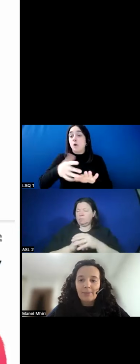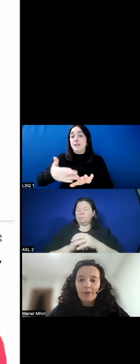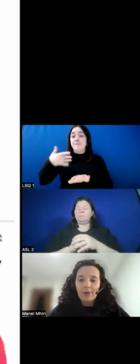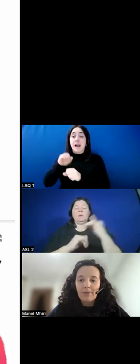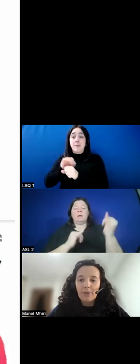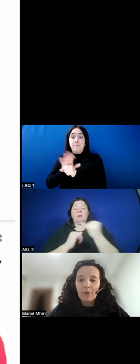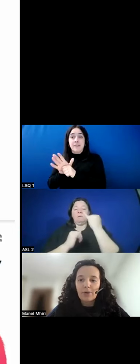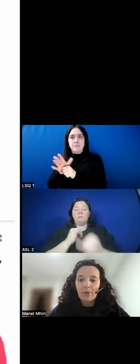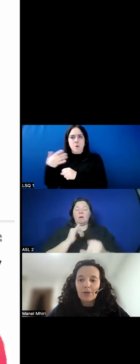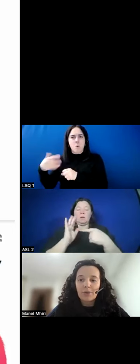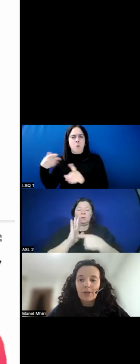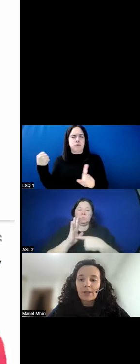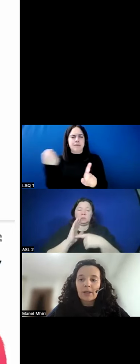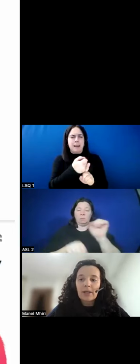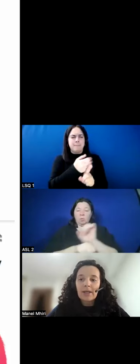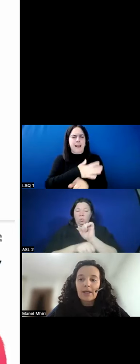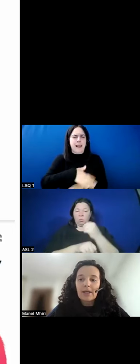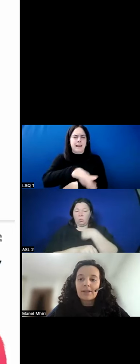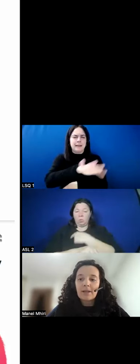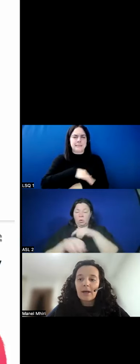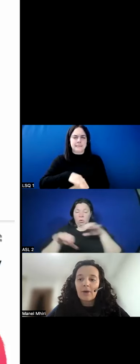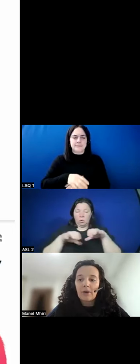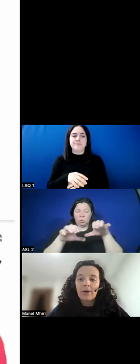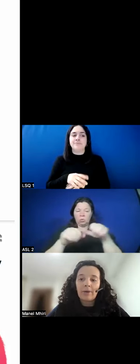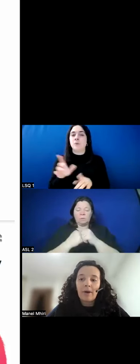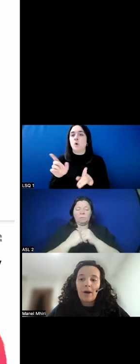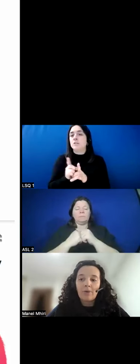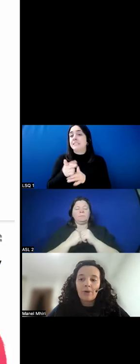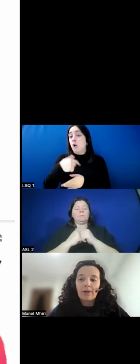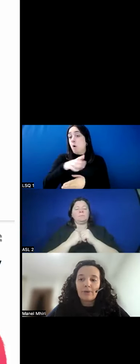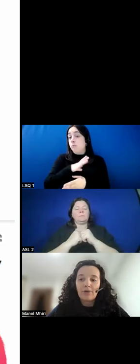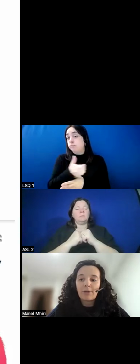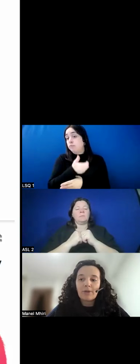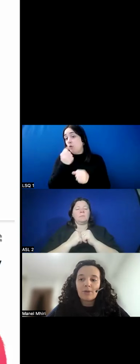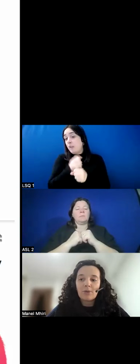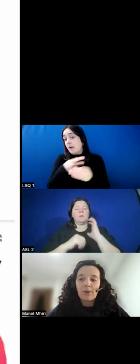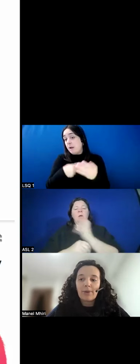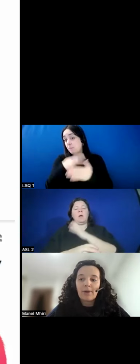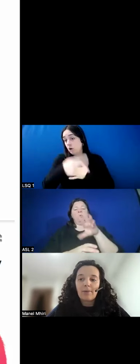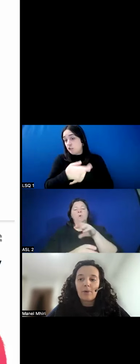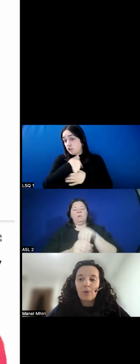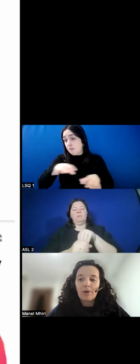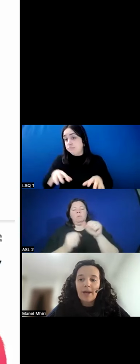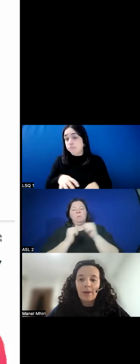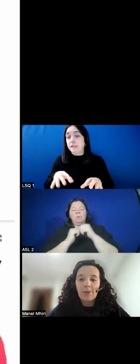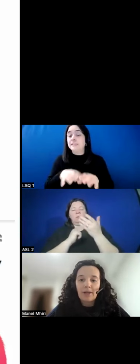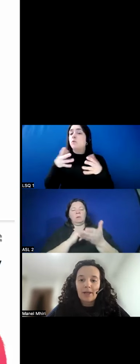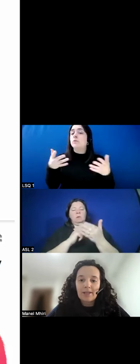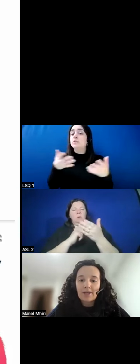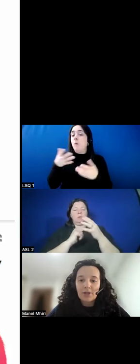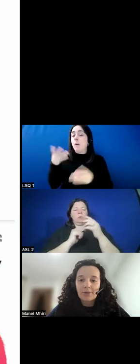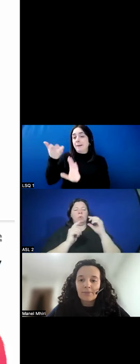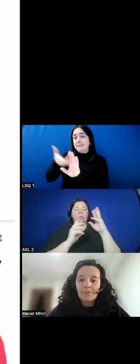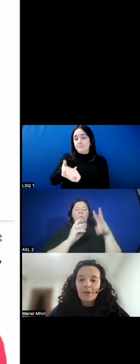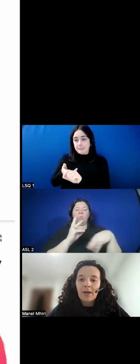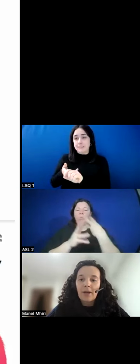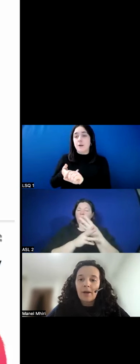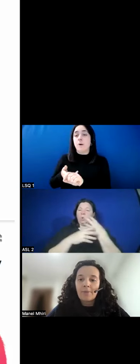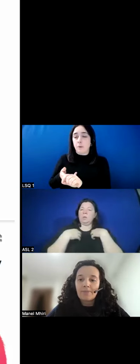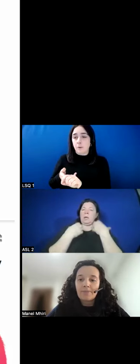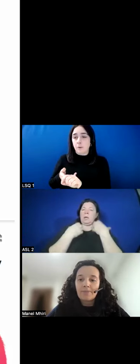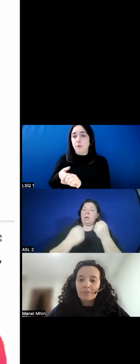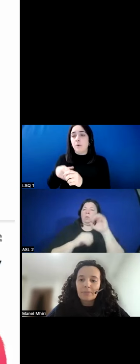à l'heure. Un dernier exemple du travail que nous faisons, c'est notre participation avec